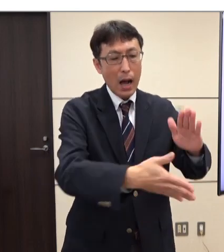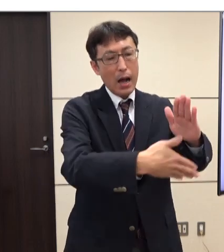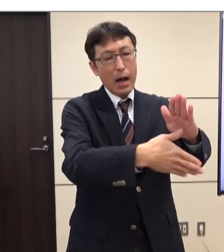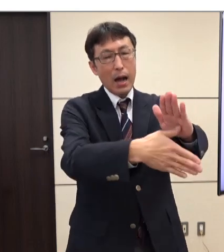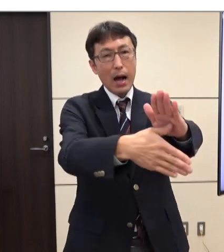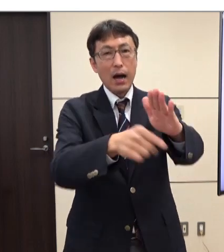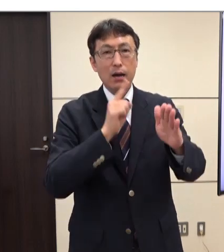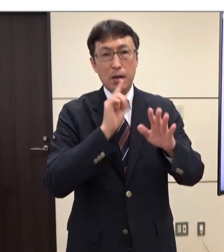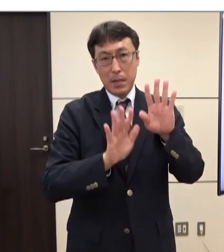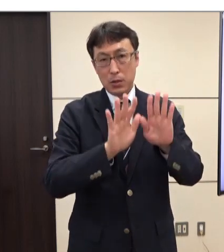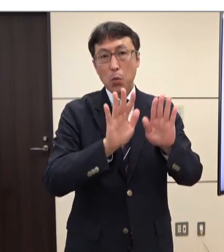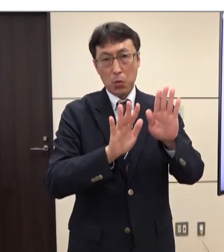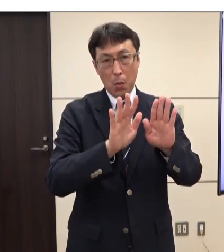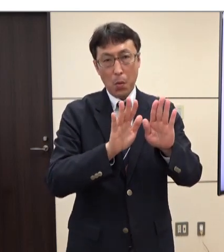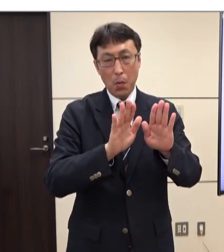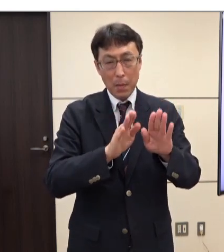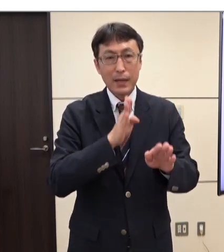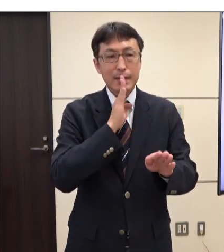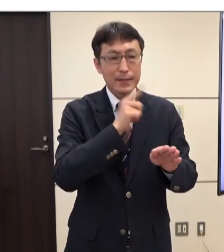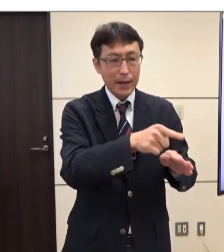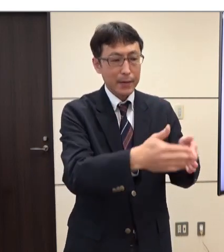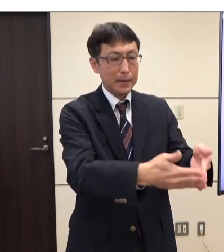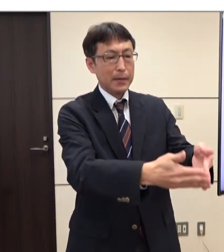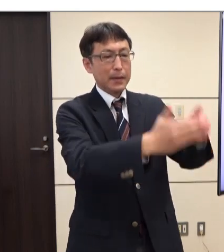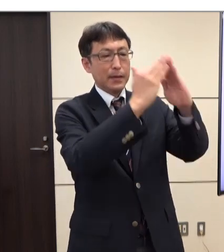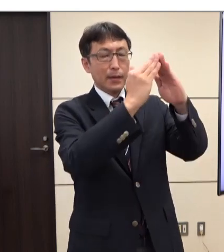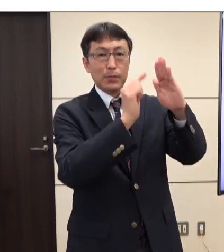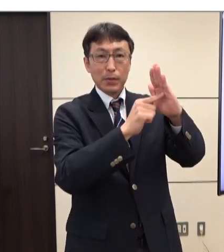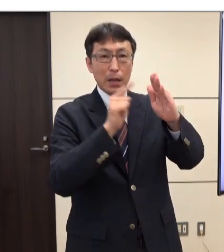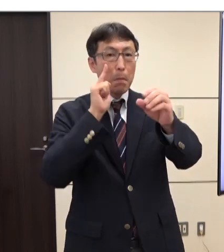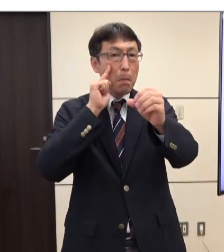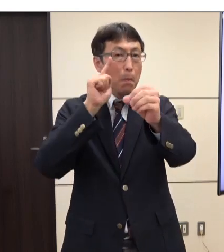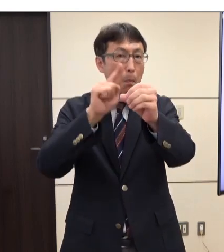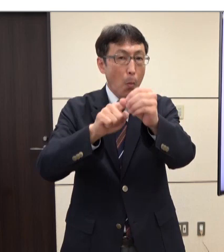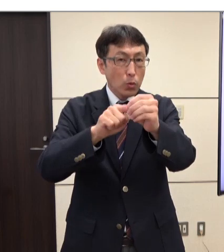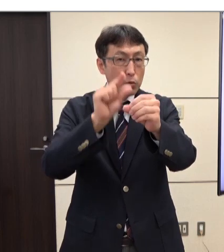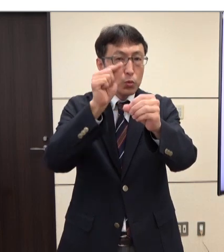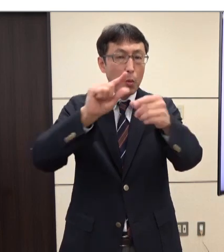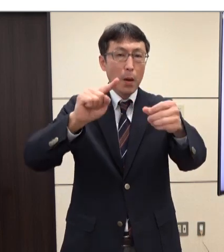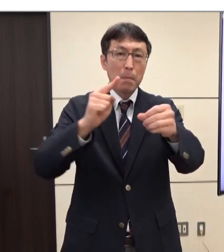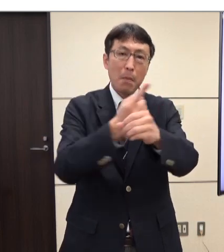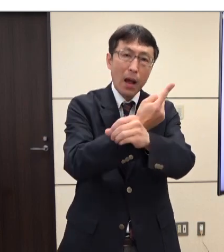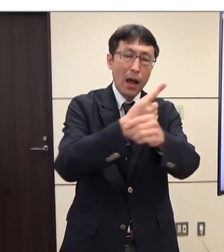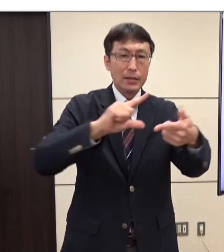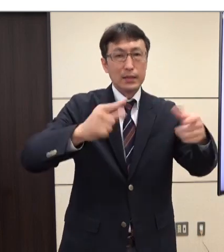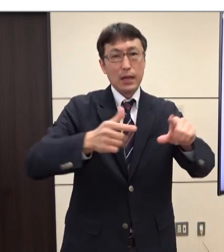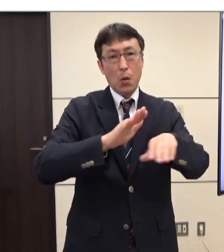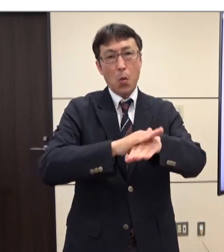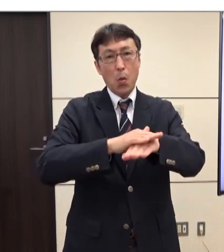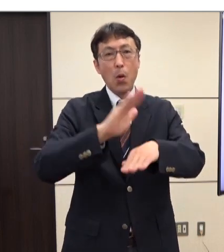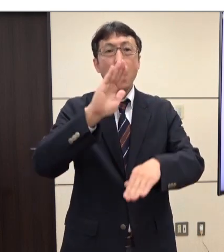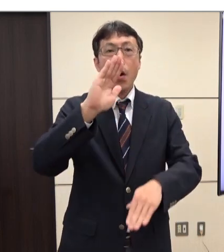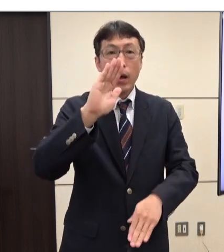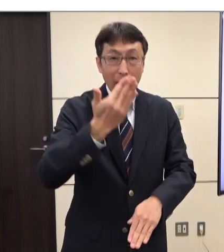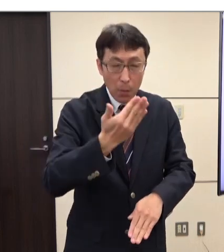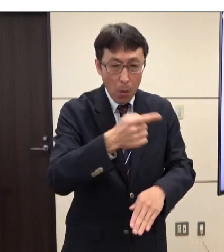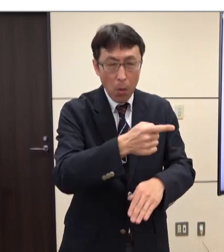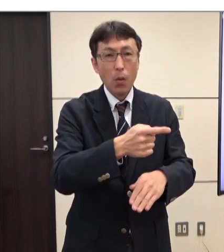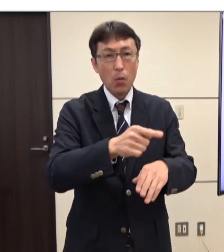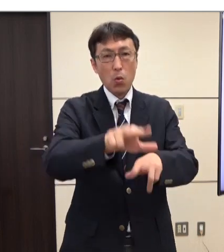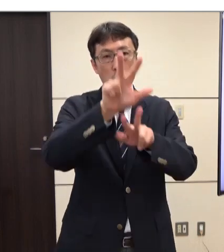として使いまして、そして新婚子育て世帯向けに提供してまい